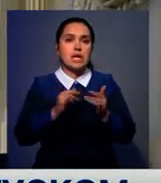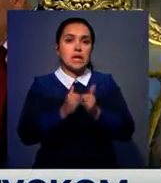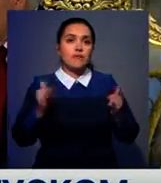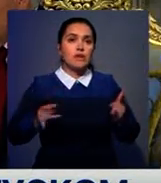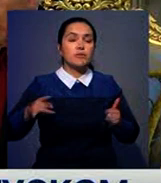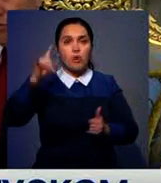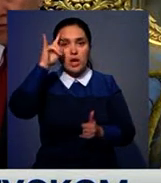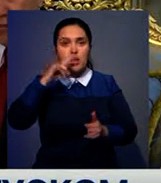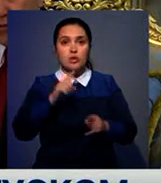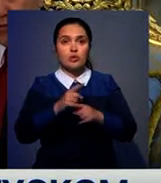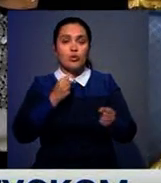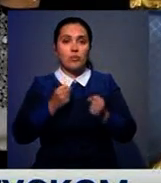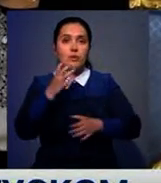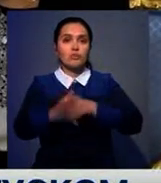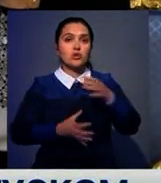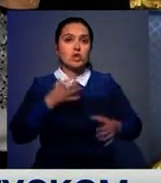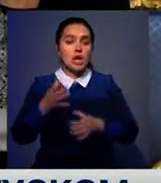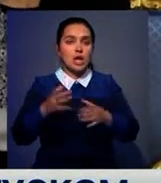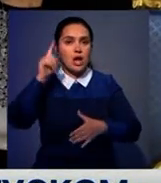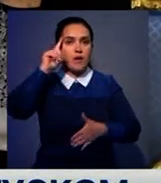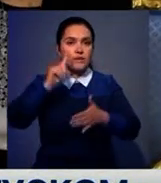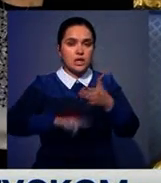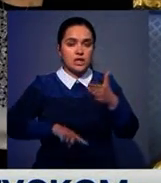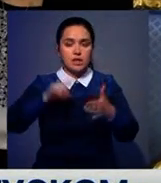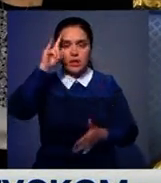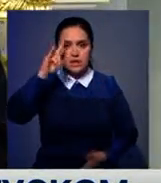Казахстан, а также в укреплении международного авторитета страны.